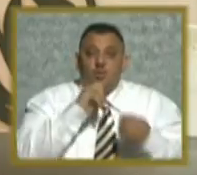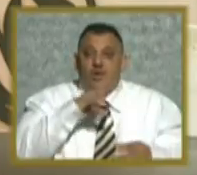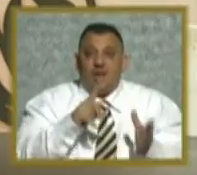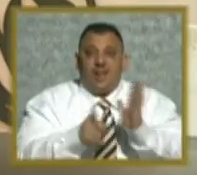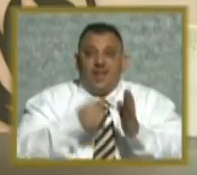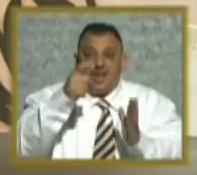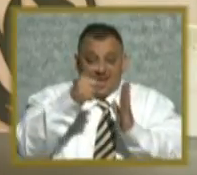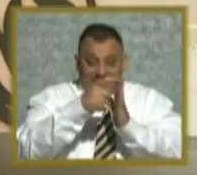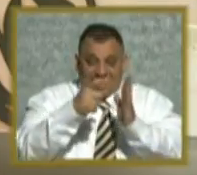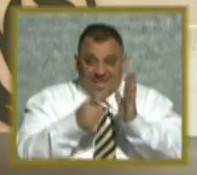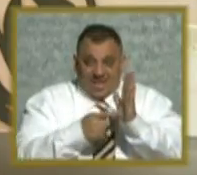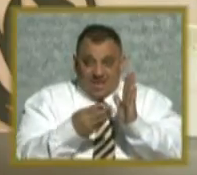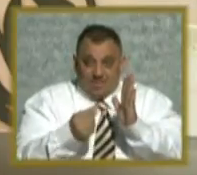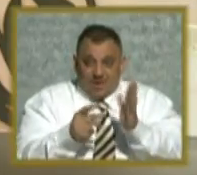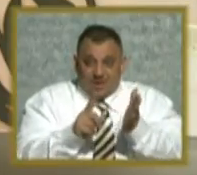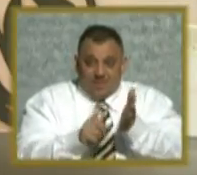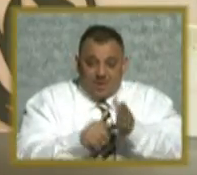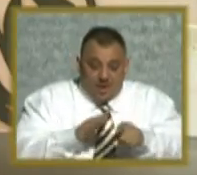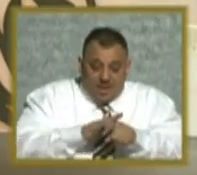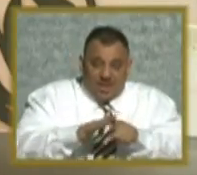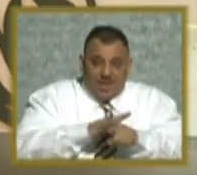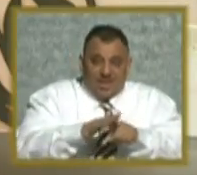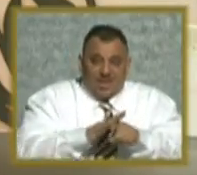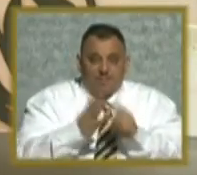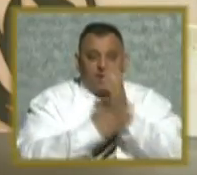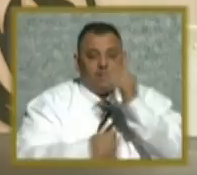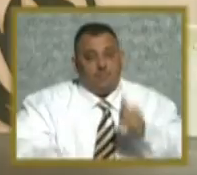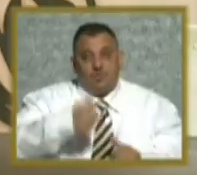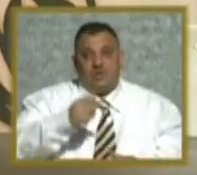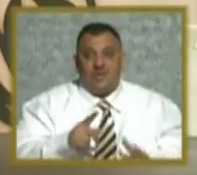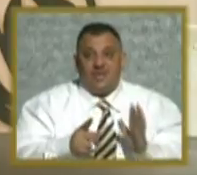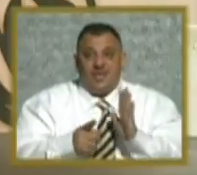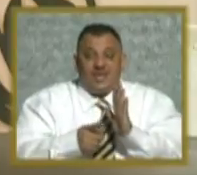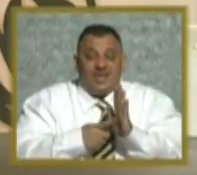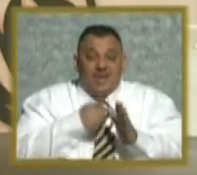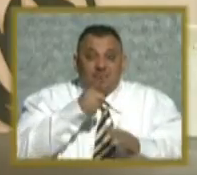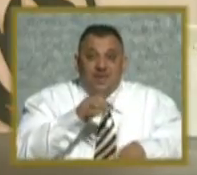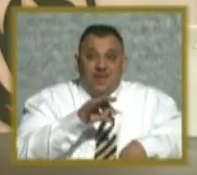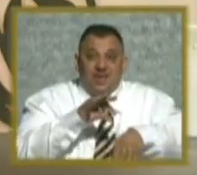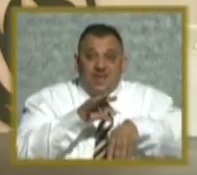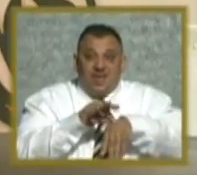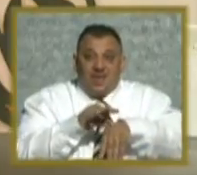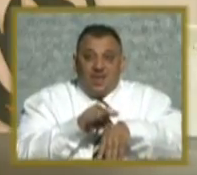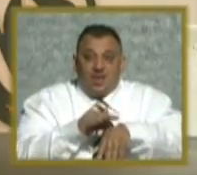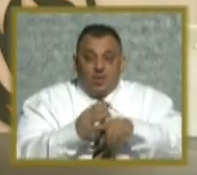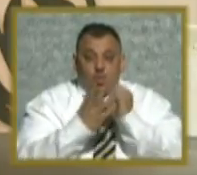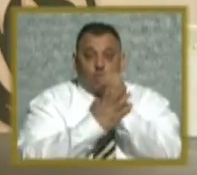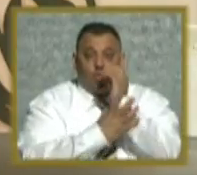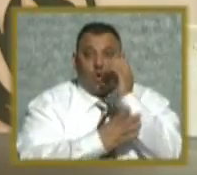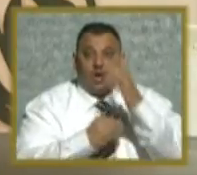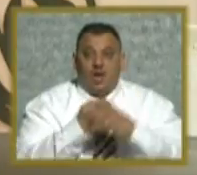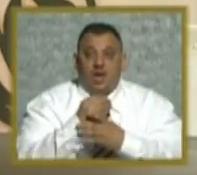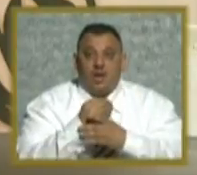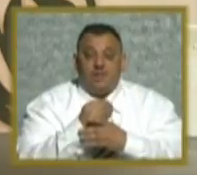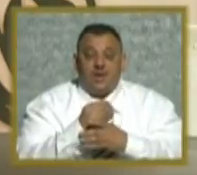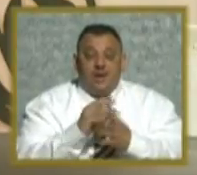طبعا الإنسان إذا كان عند هذا الأمر يغسلهما ويتوضأ بعد ذلك. إذا خرج عند الإنسان أثناء الوضوء، هذه إذن